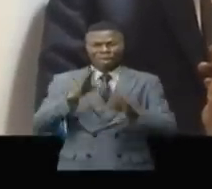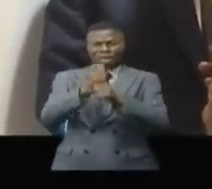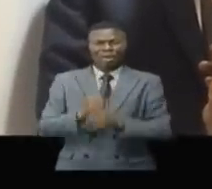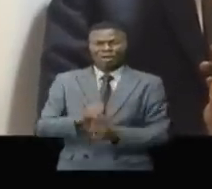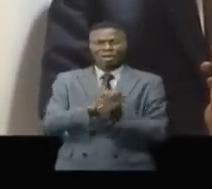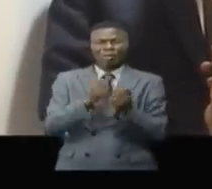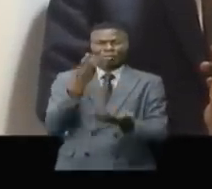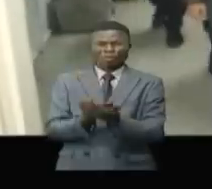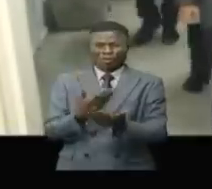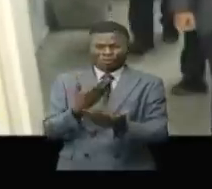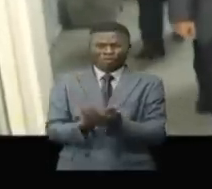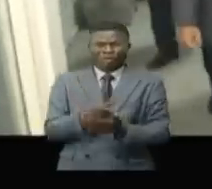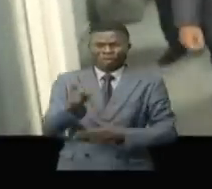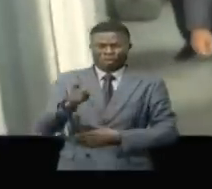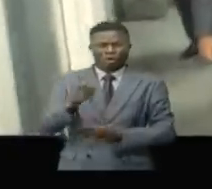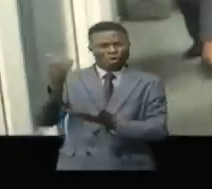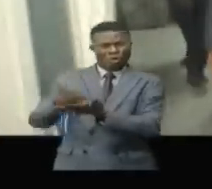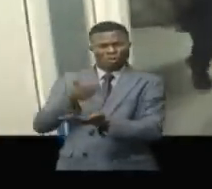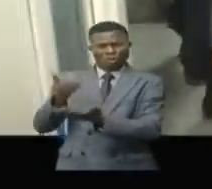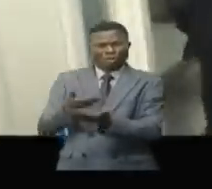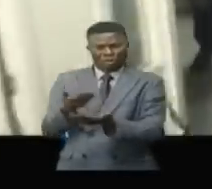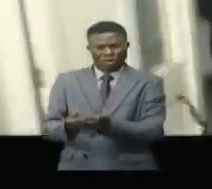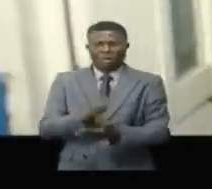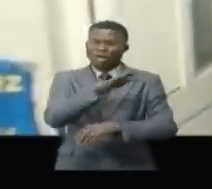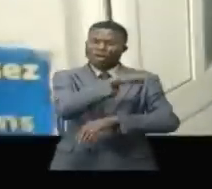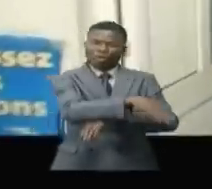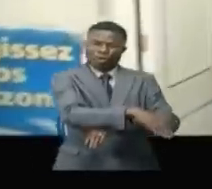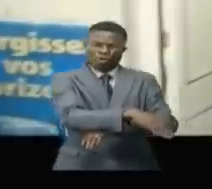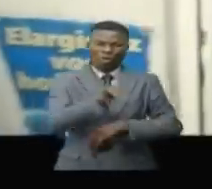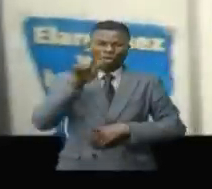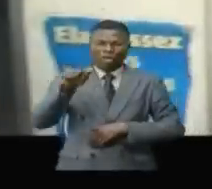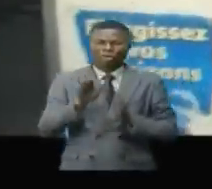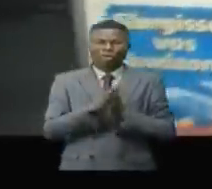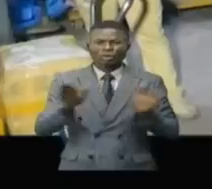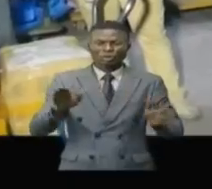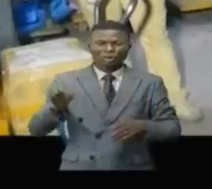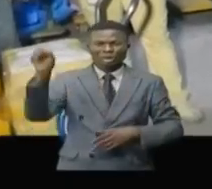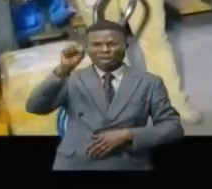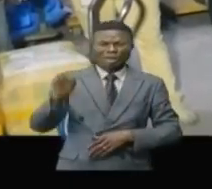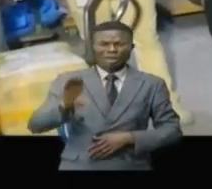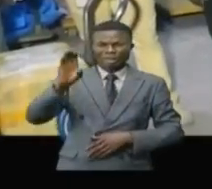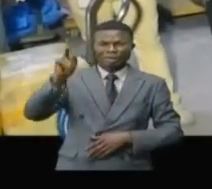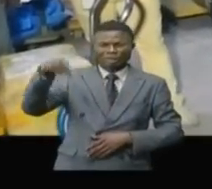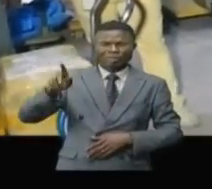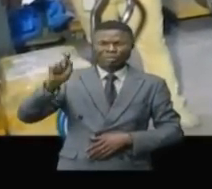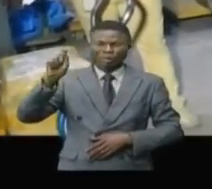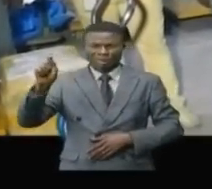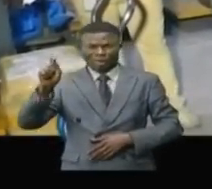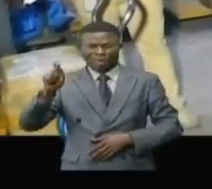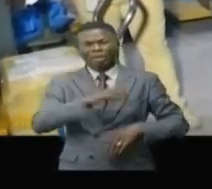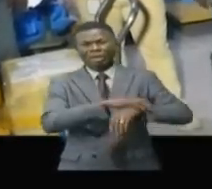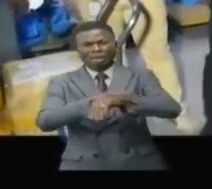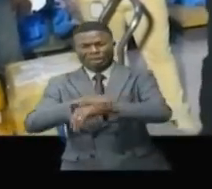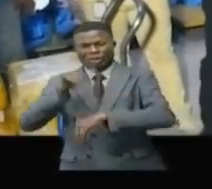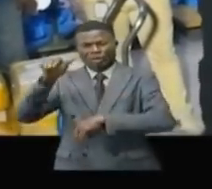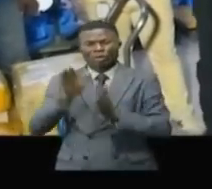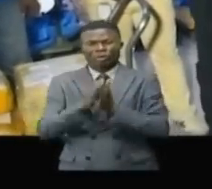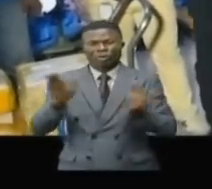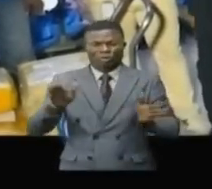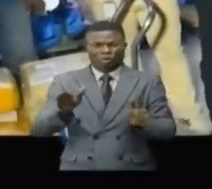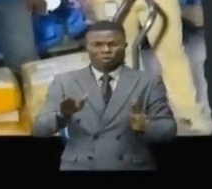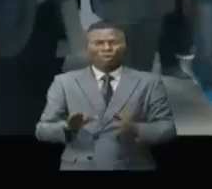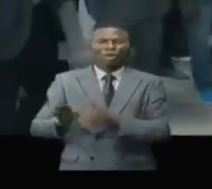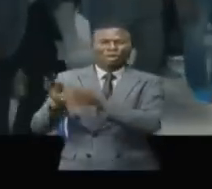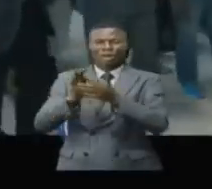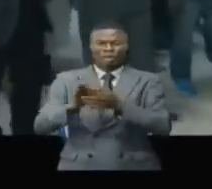vitesse d'exploitation. Dans la soirée, le directeur général de la SCPT, Didier Moussété, a conduit le directeur général de